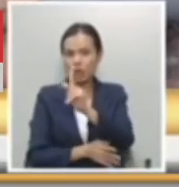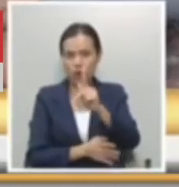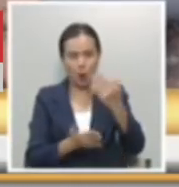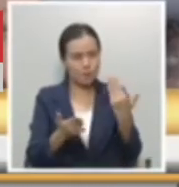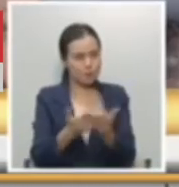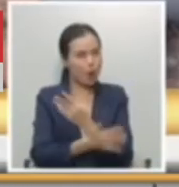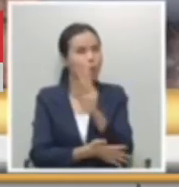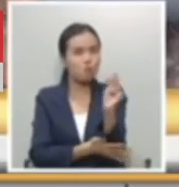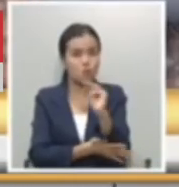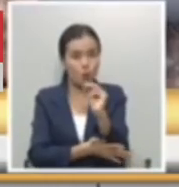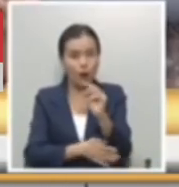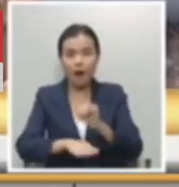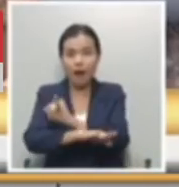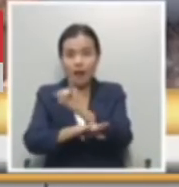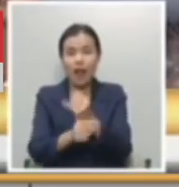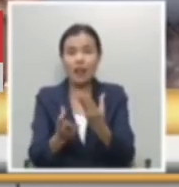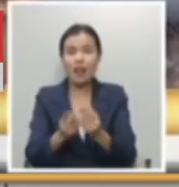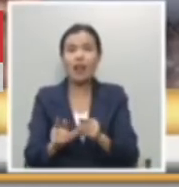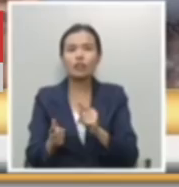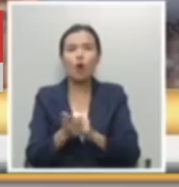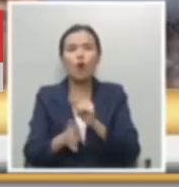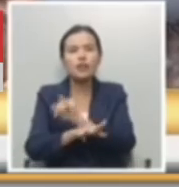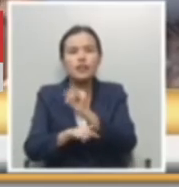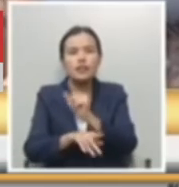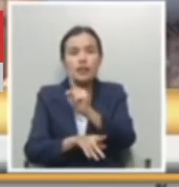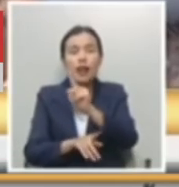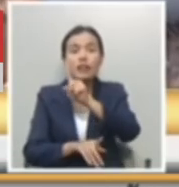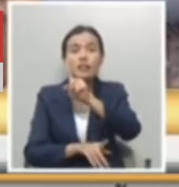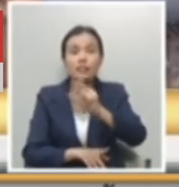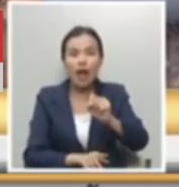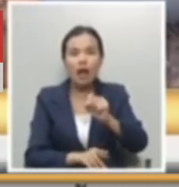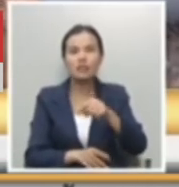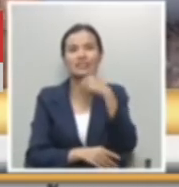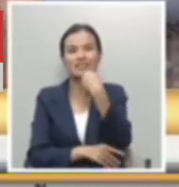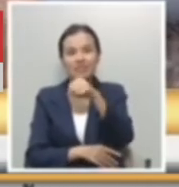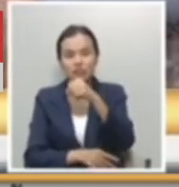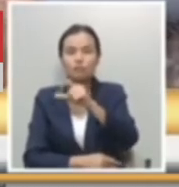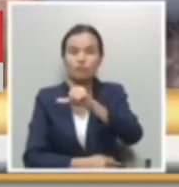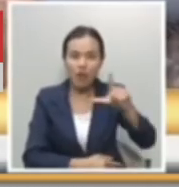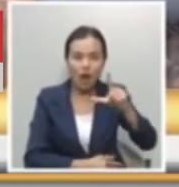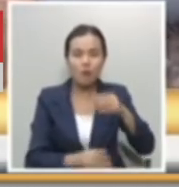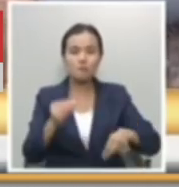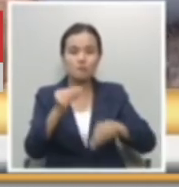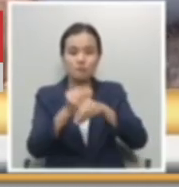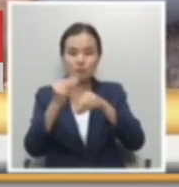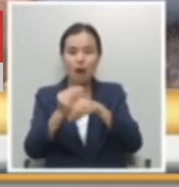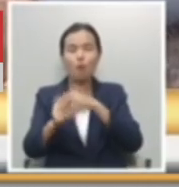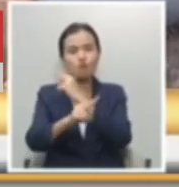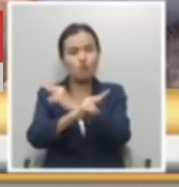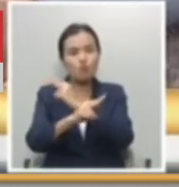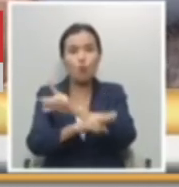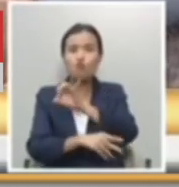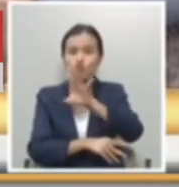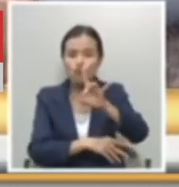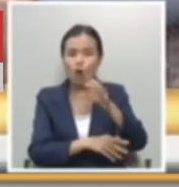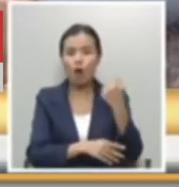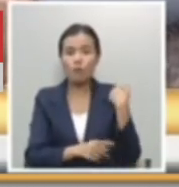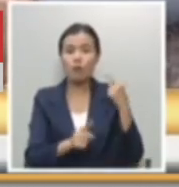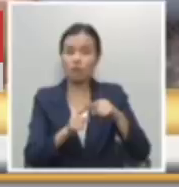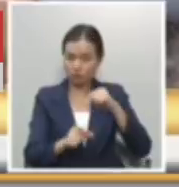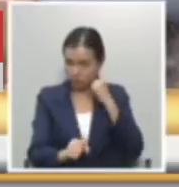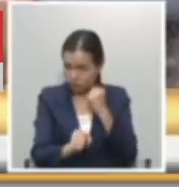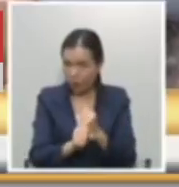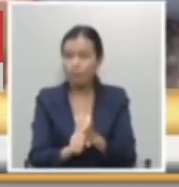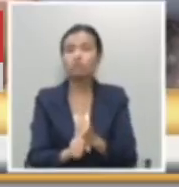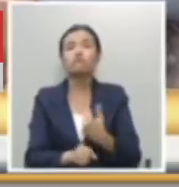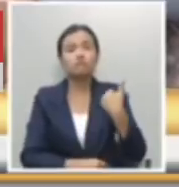ที่ดินจากราคาแค่ 100,000 บาทเป็น1เป็น10ล้านเพิ่มเป็น100เท่าอย่างนี้ก็ทำด้วยนะครับท่านประ